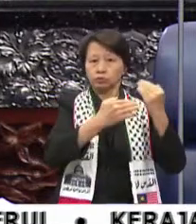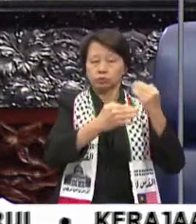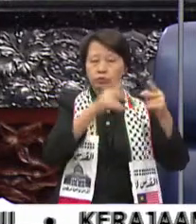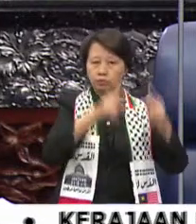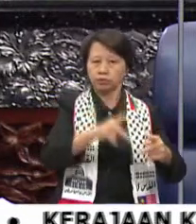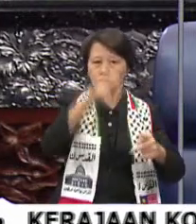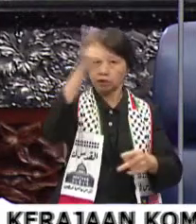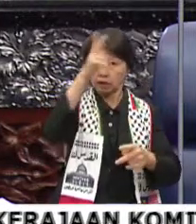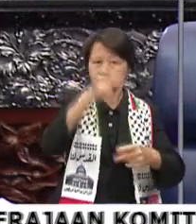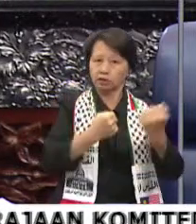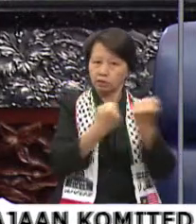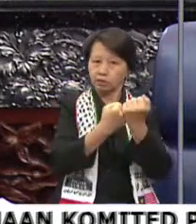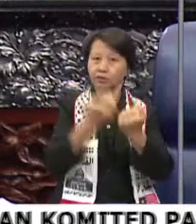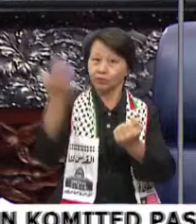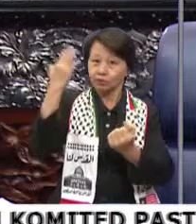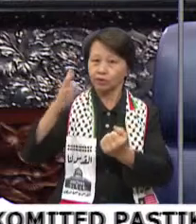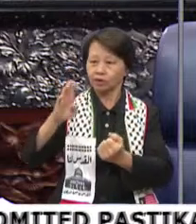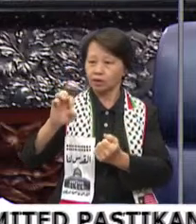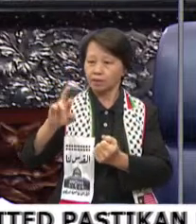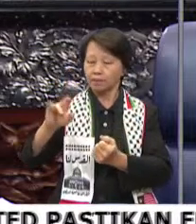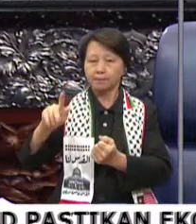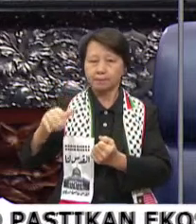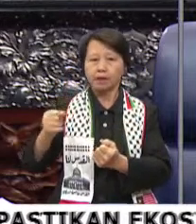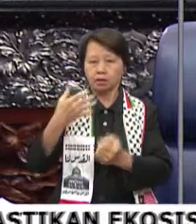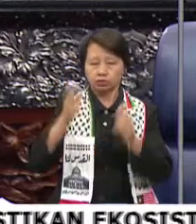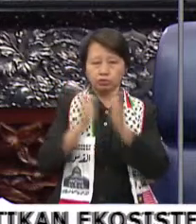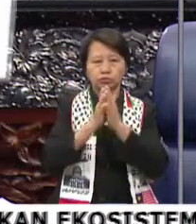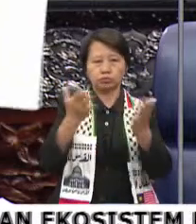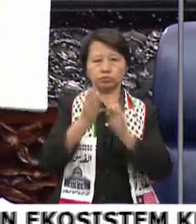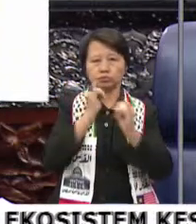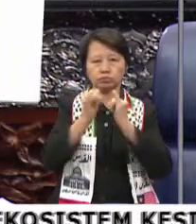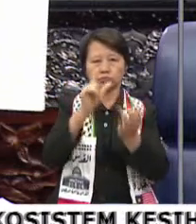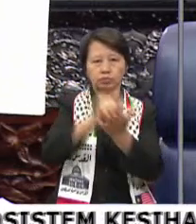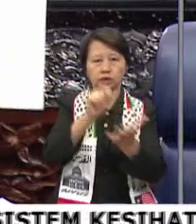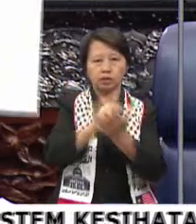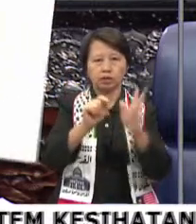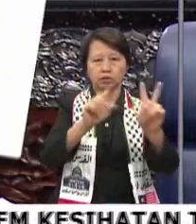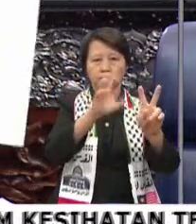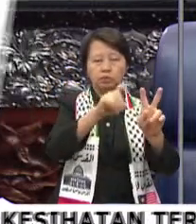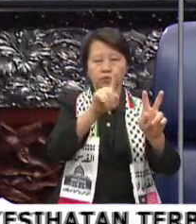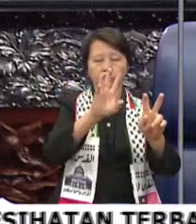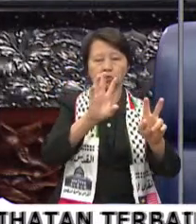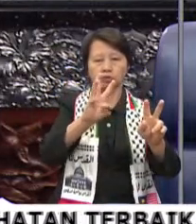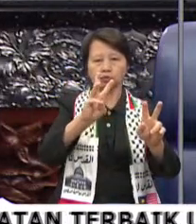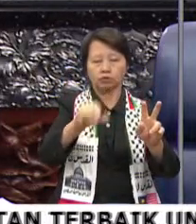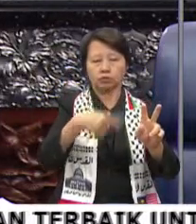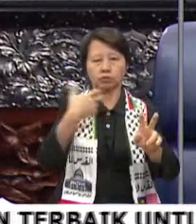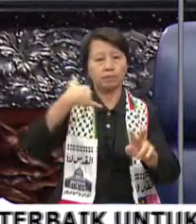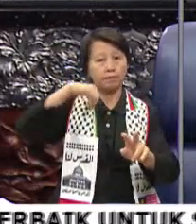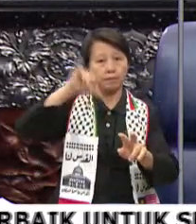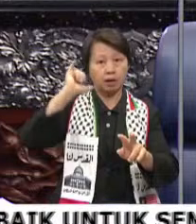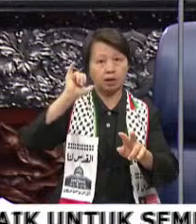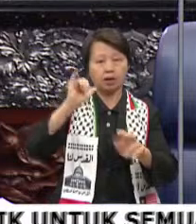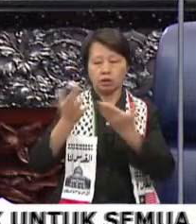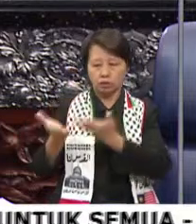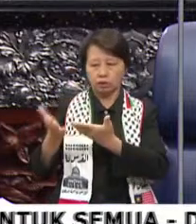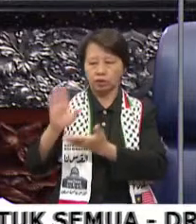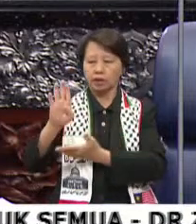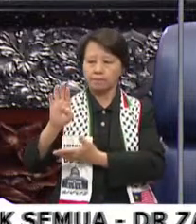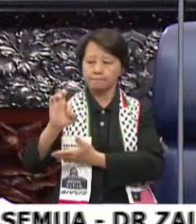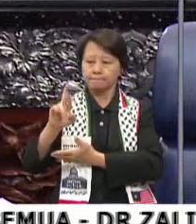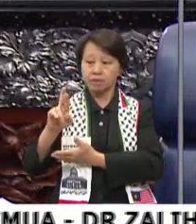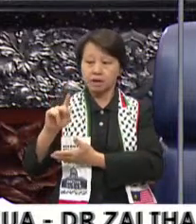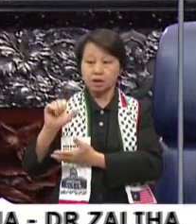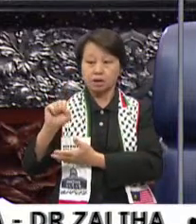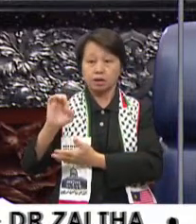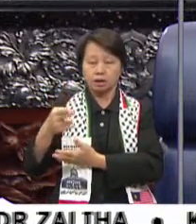pihak kerajaan satu PR release telah dibuat pada 27 November semalam oleh bersih yang